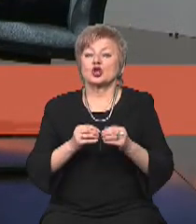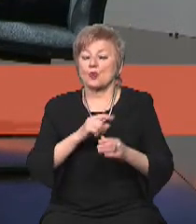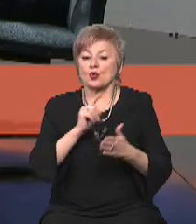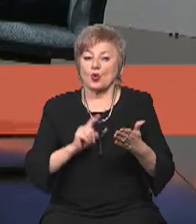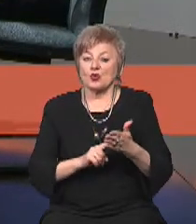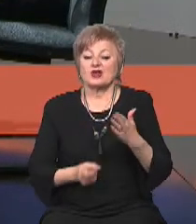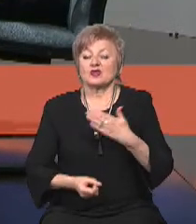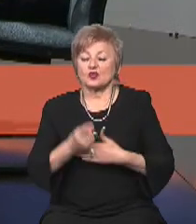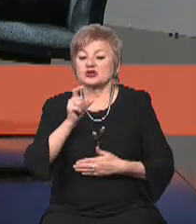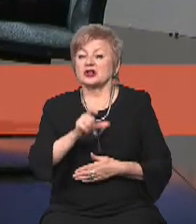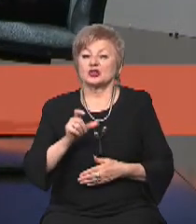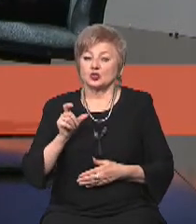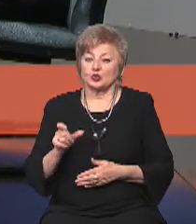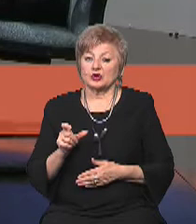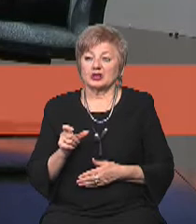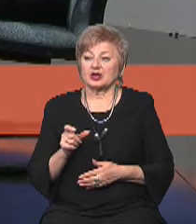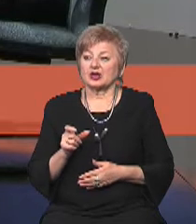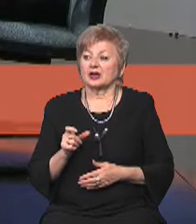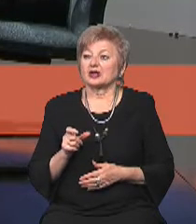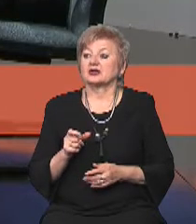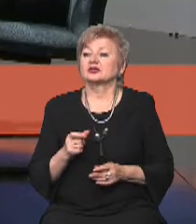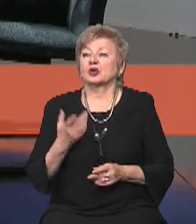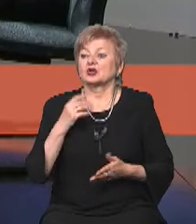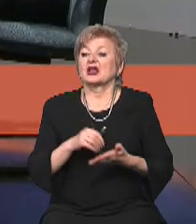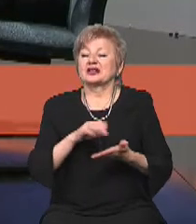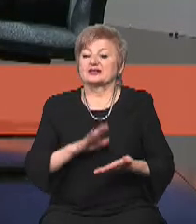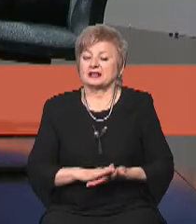громадян на етапі реєстрації заявки?